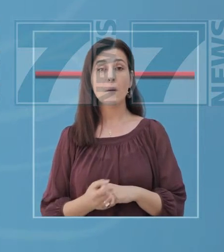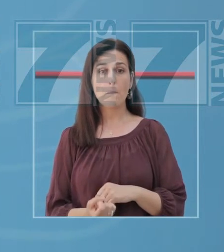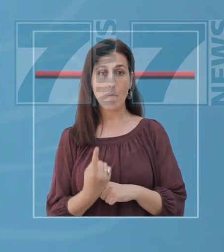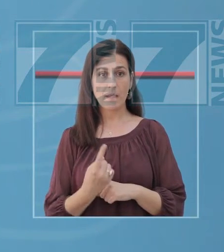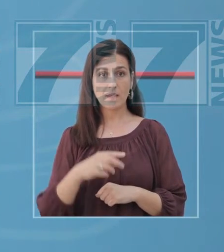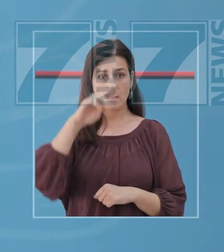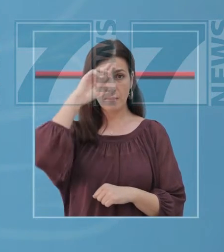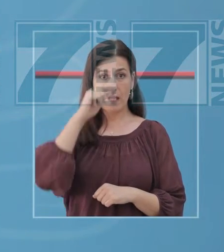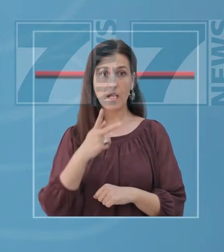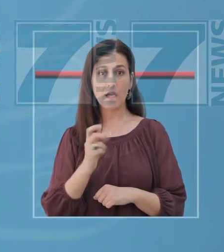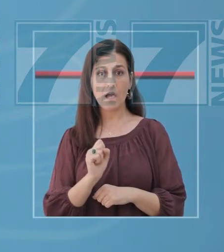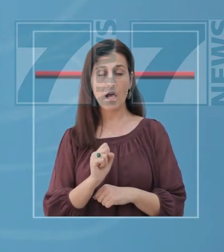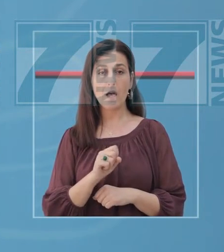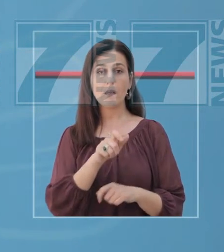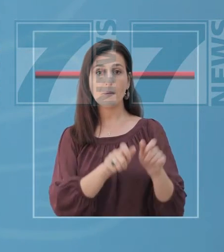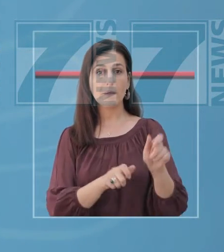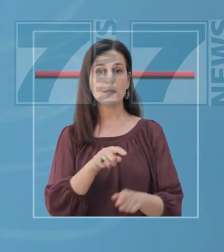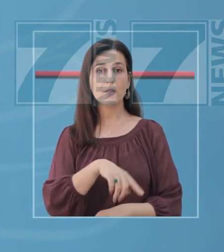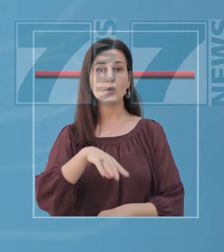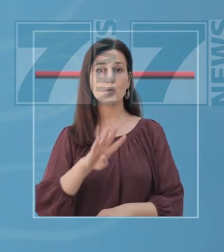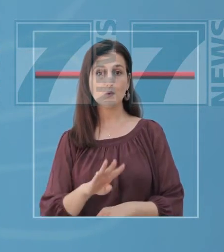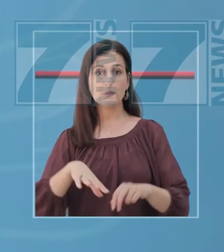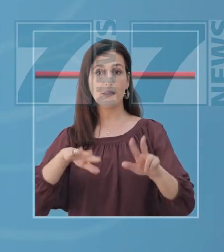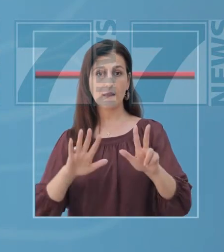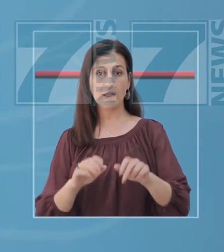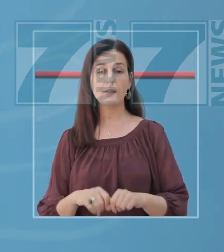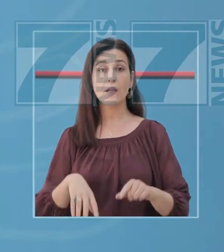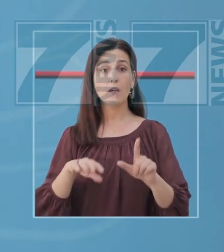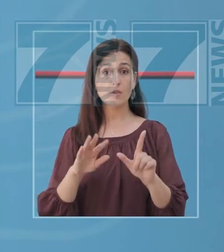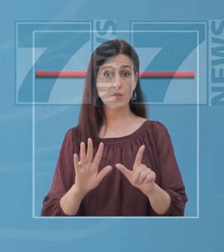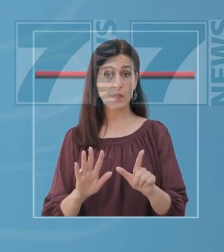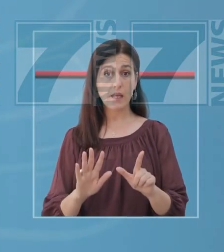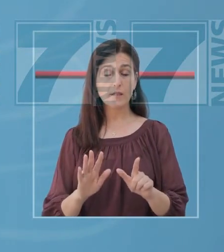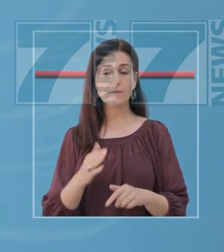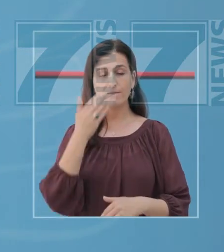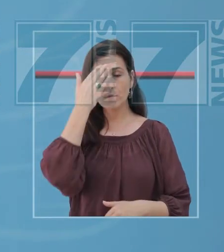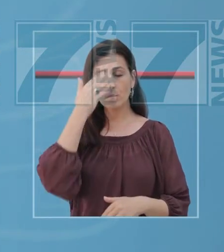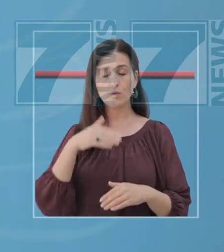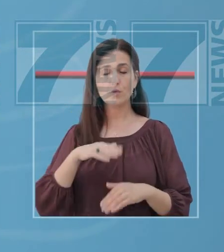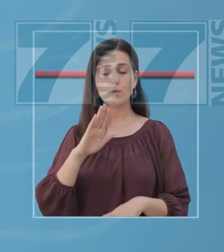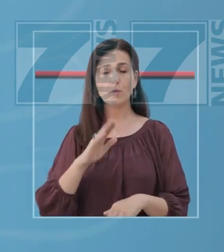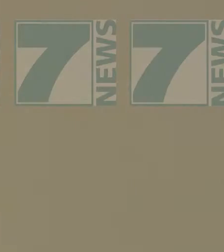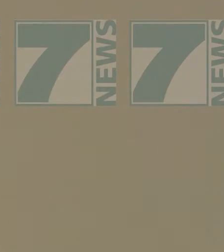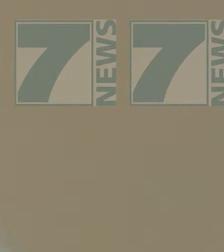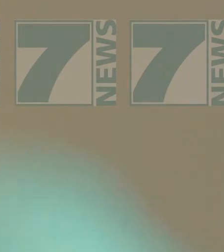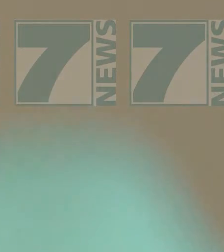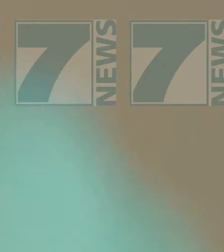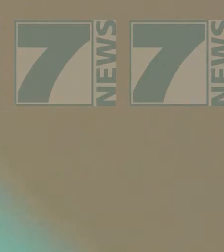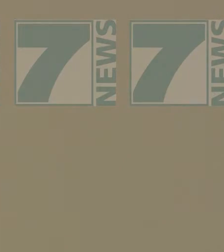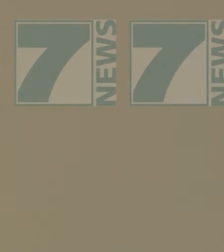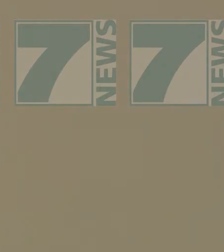në spitalin infektiv po marrin shërbim 48 pacientë, 7 prej tyre janë në terapi intensive. Në